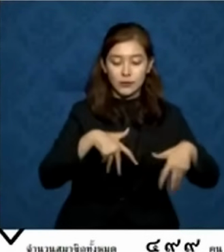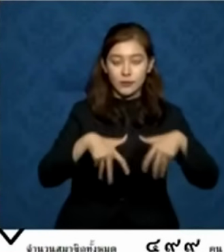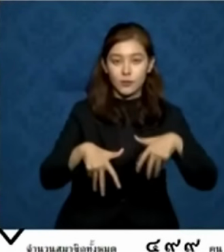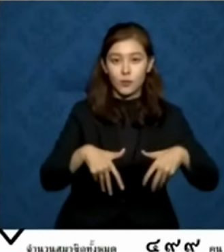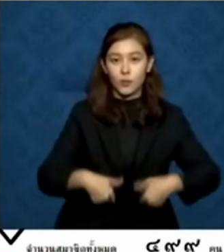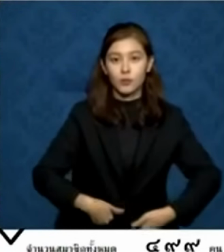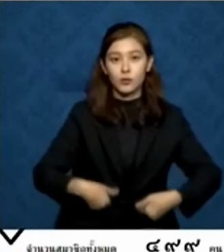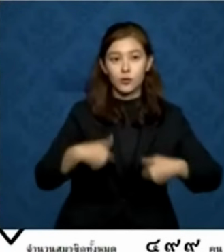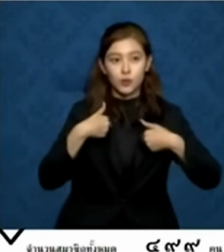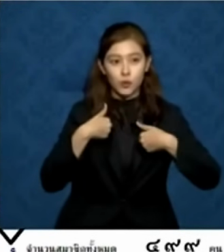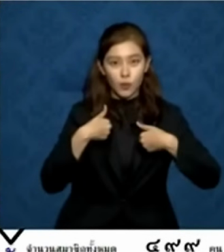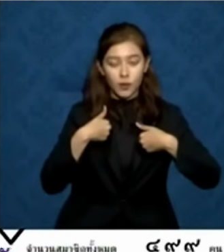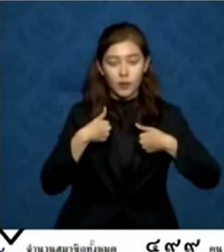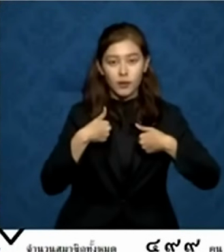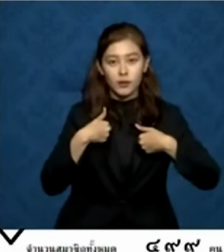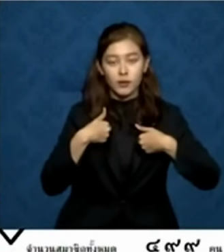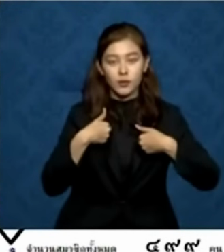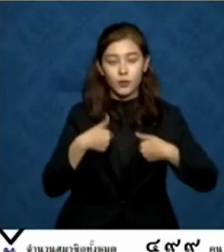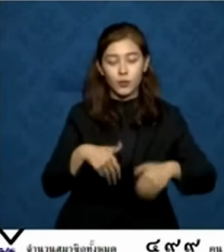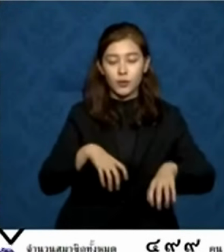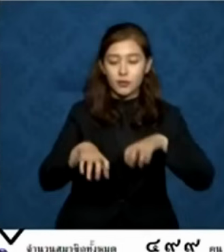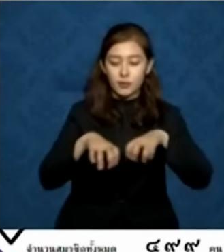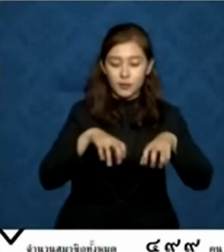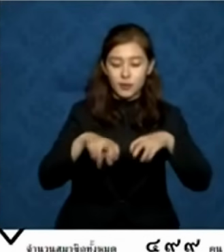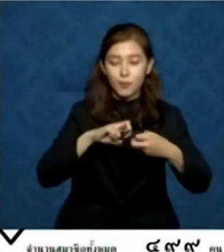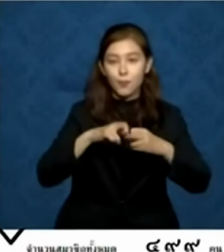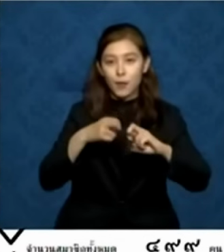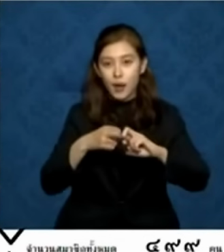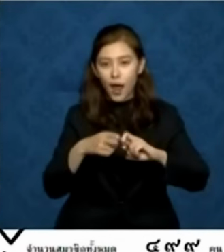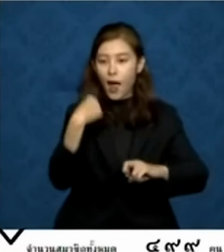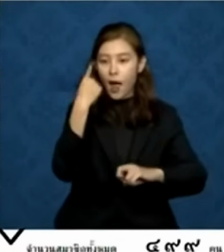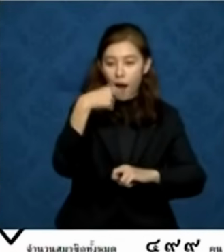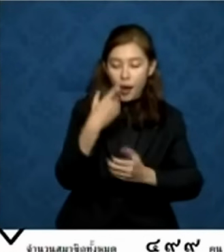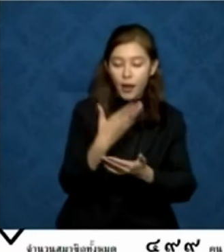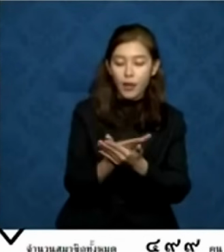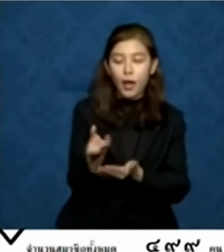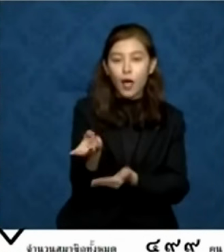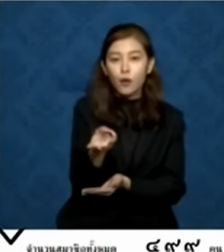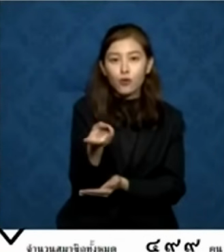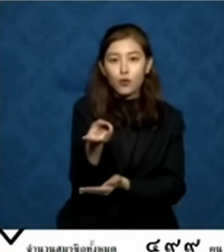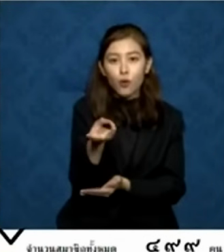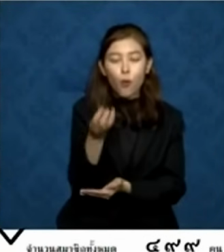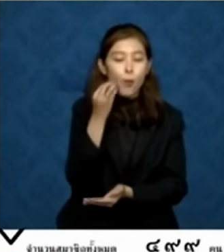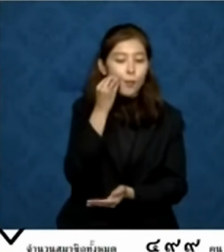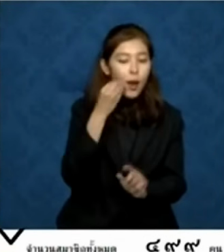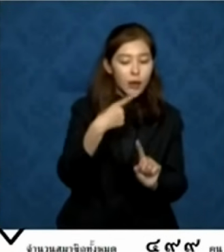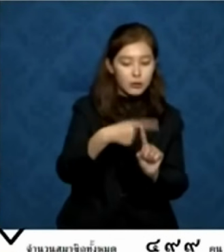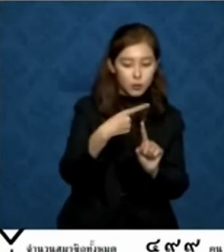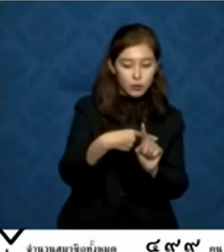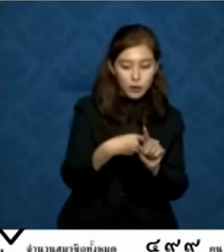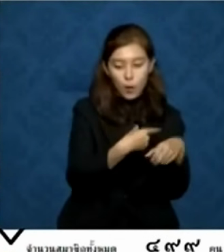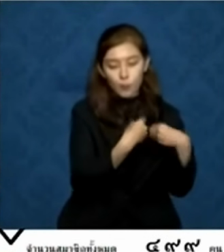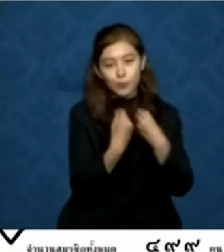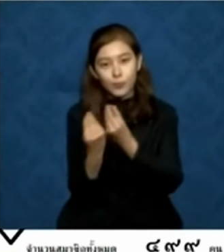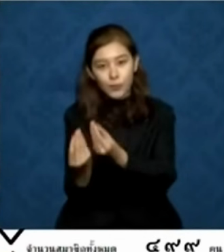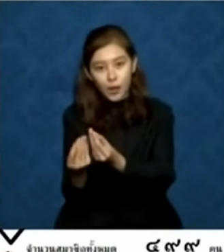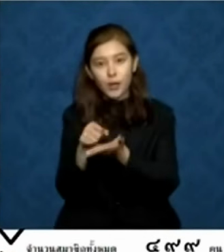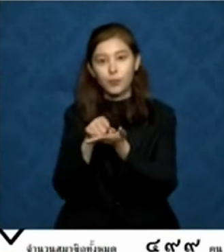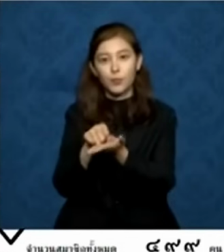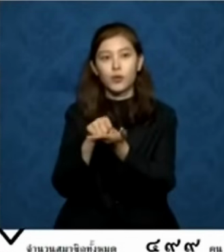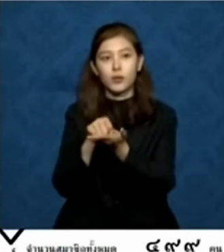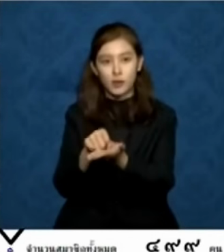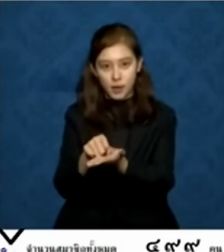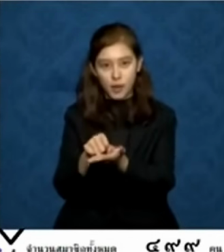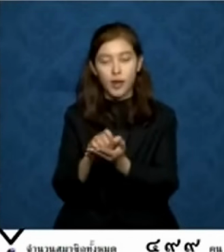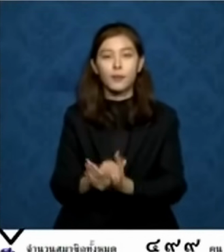หมายพิเศษในพื้นที่ปรับปรุงและจัดหาอาคารเช่าสำหรับผู้มีรายได้น้อยรวมถึงสนับสนุนบริการสา